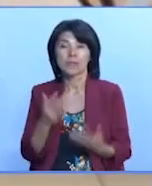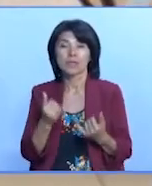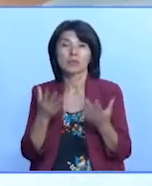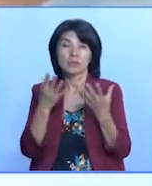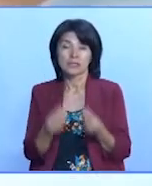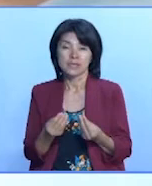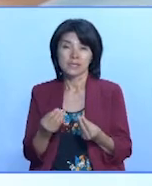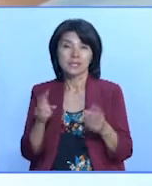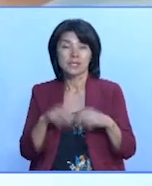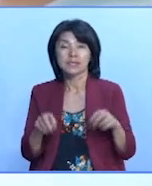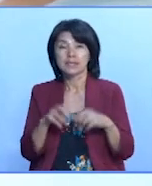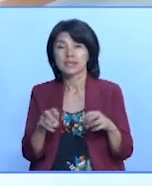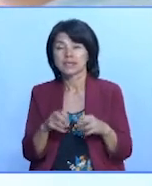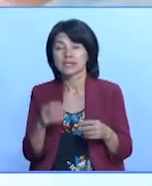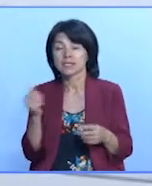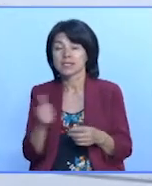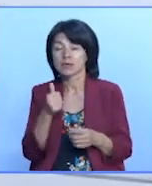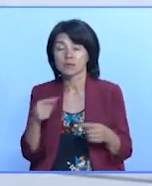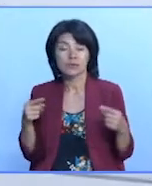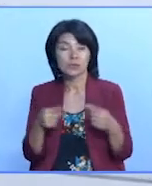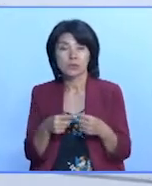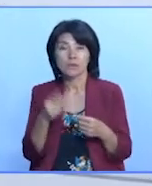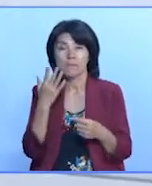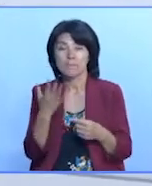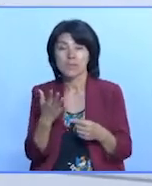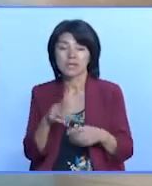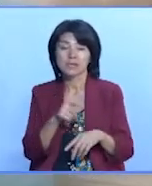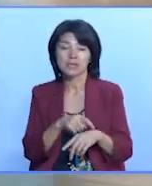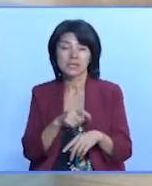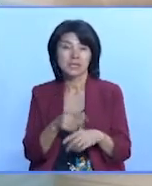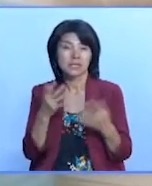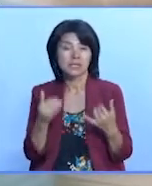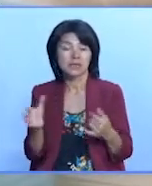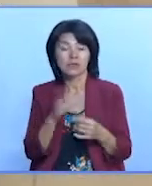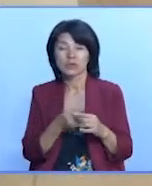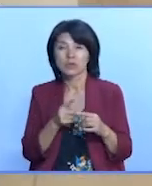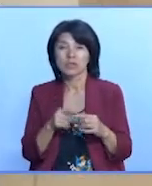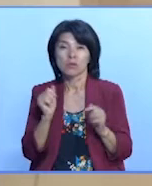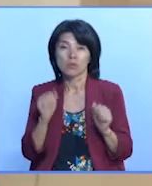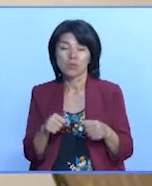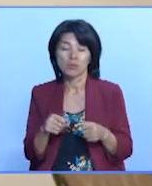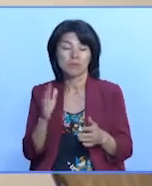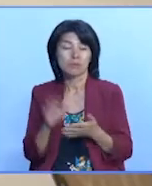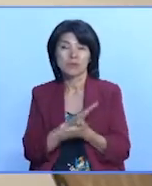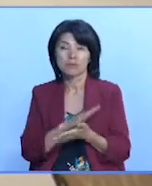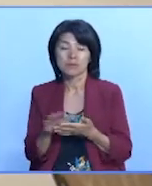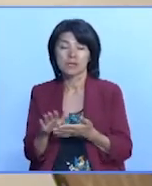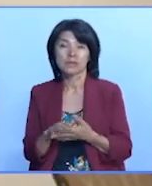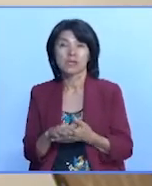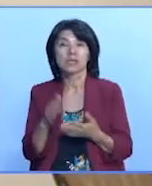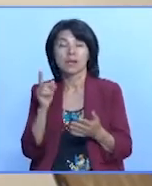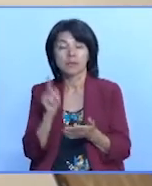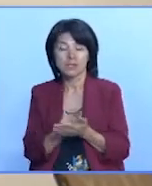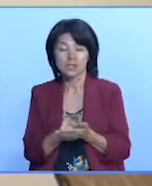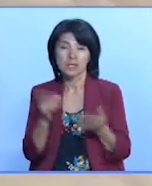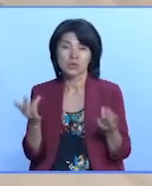данный вид исследования является, пожалуй, самым точным. 5 категорий граждан могут пройти его за счет средств гарантированного объема бесплатной медпомощи и